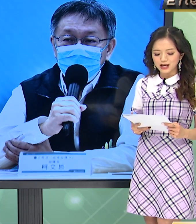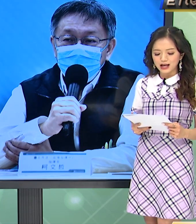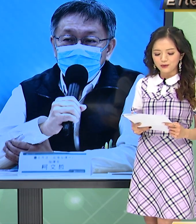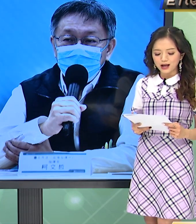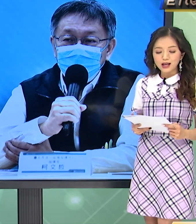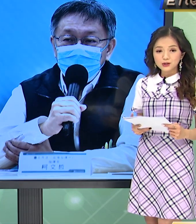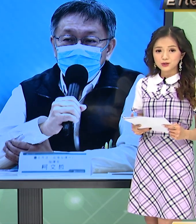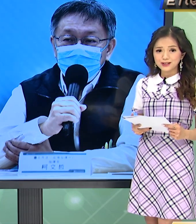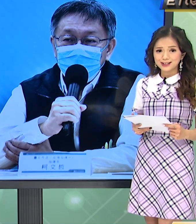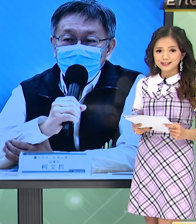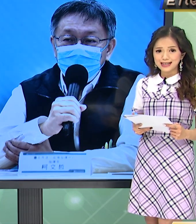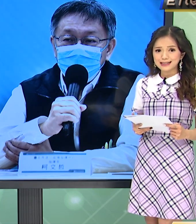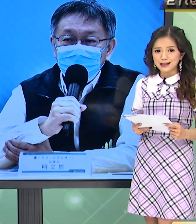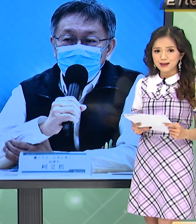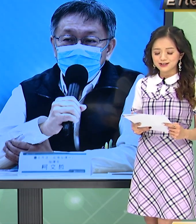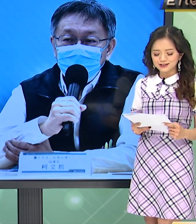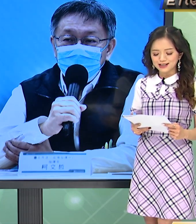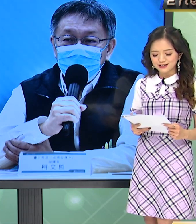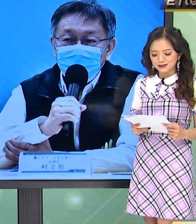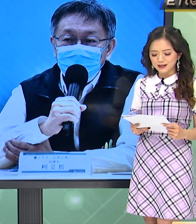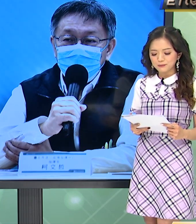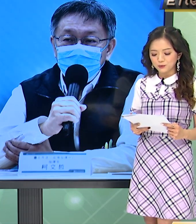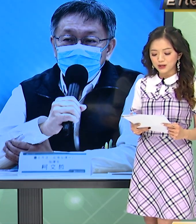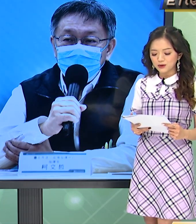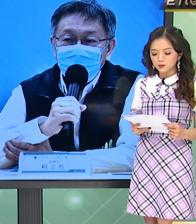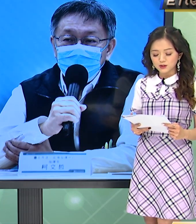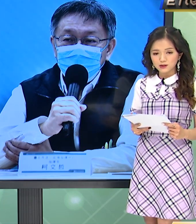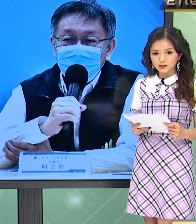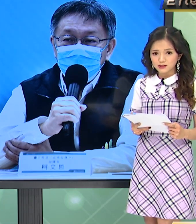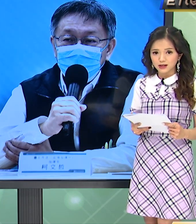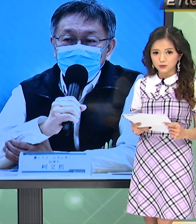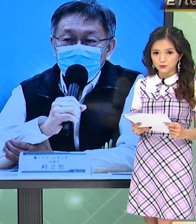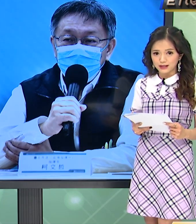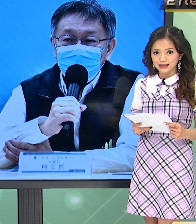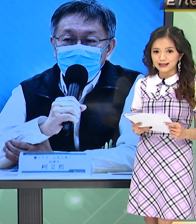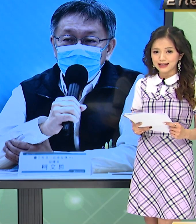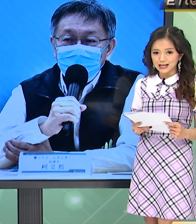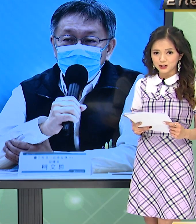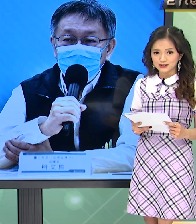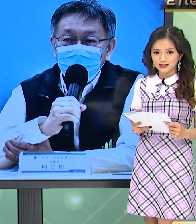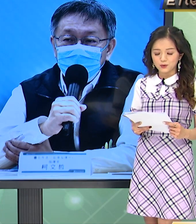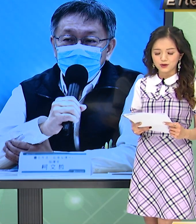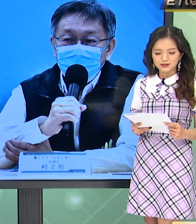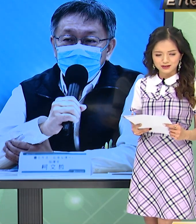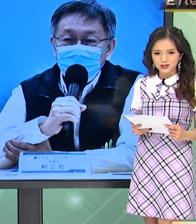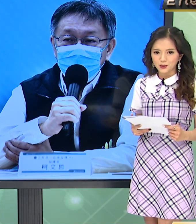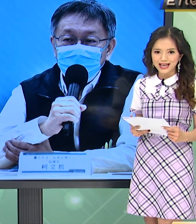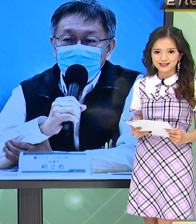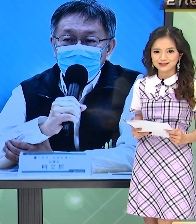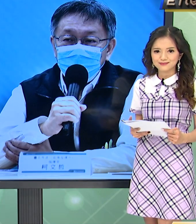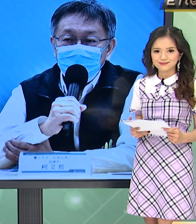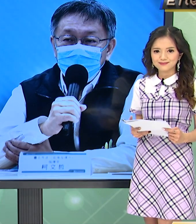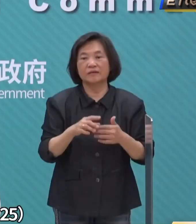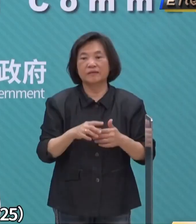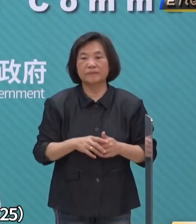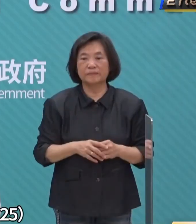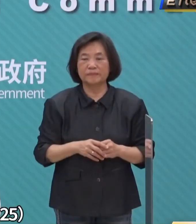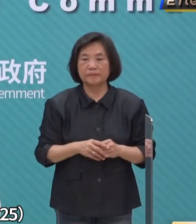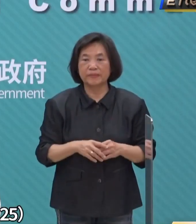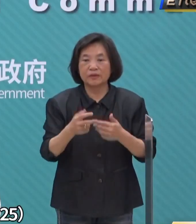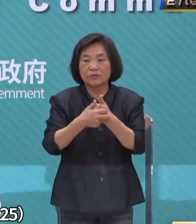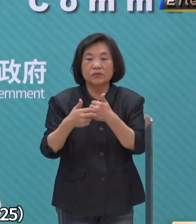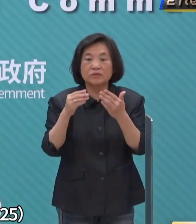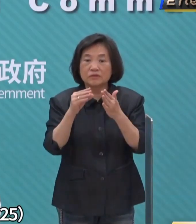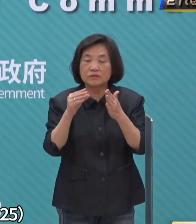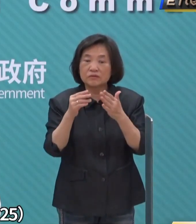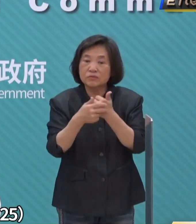北市喊话，学学人家台北市长柯P不要用政治的语言来指责我这个受害者。 卫生局已